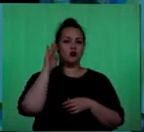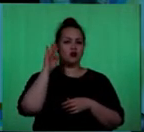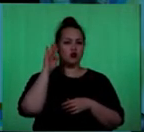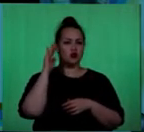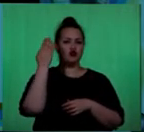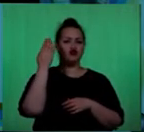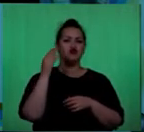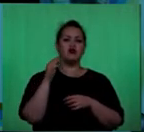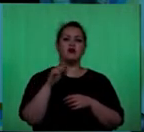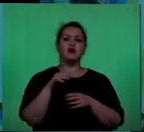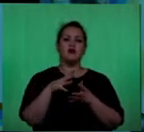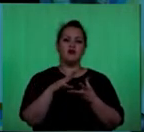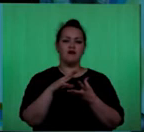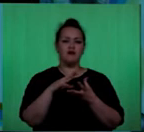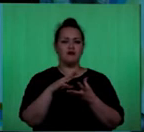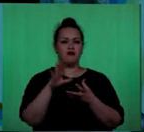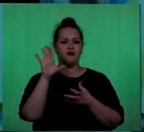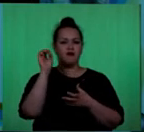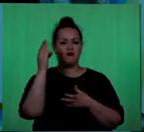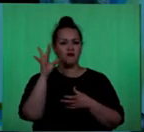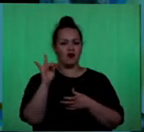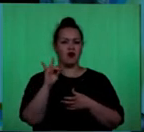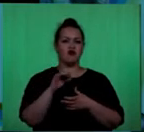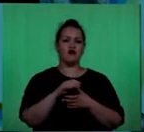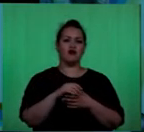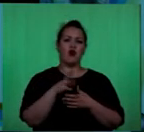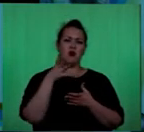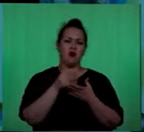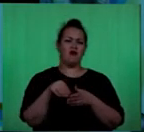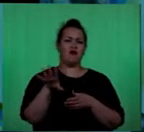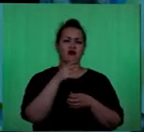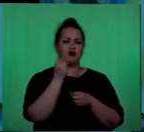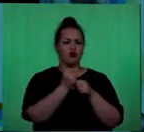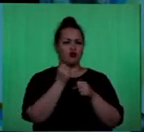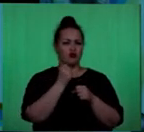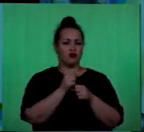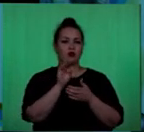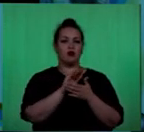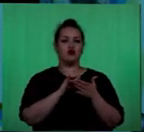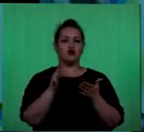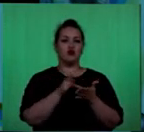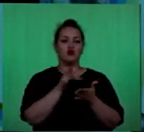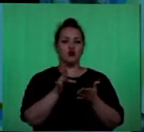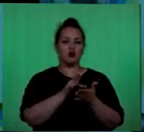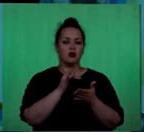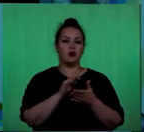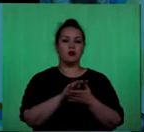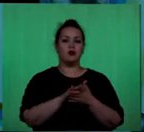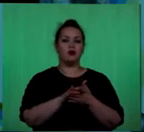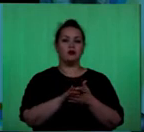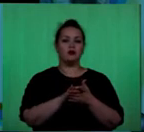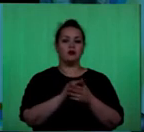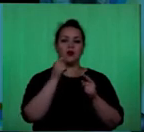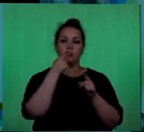упрямец и всегда делает всё по-своему запишите в тетрадочке положительные и